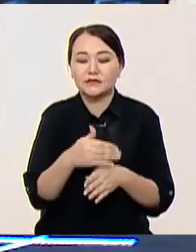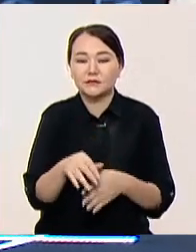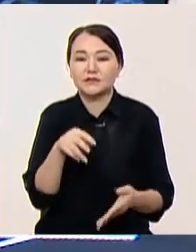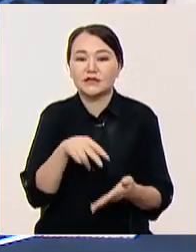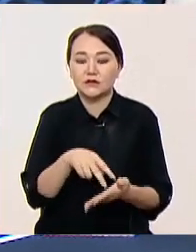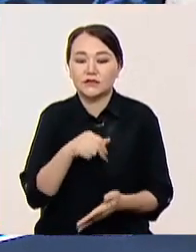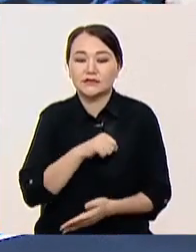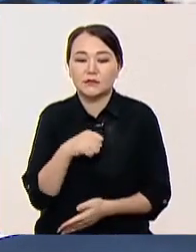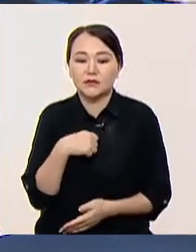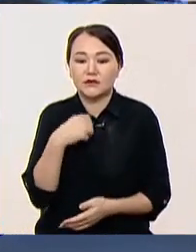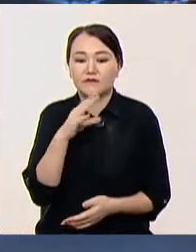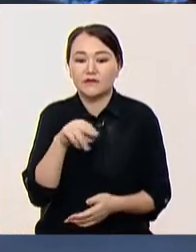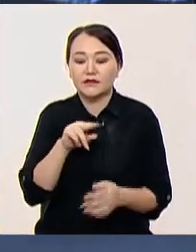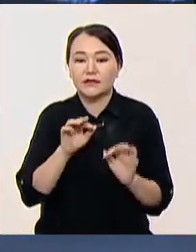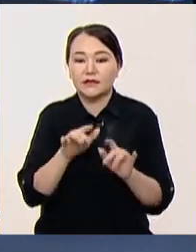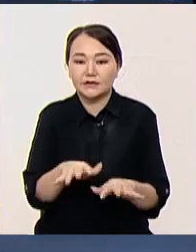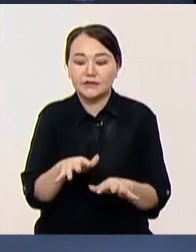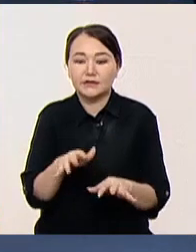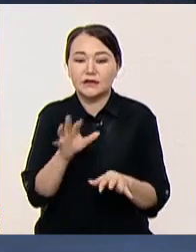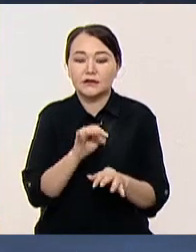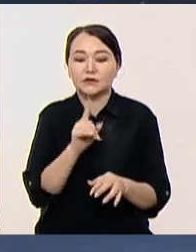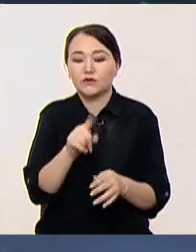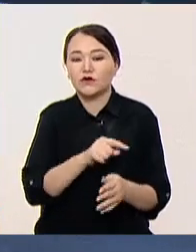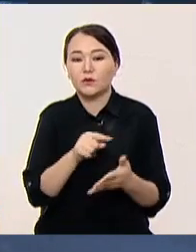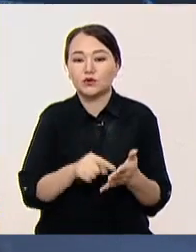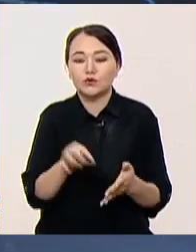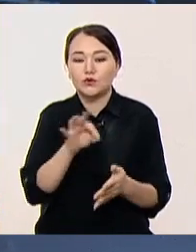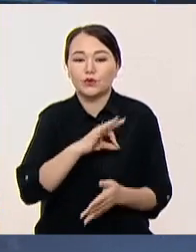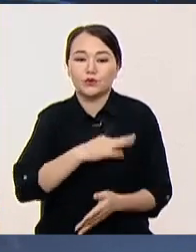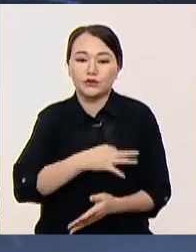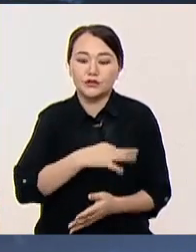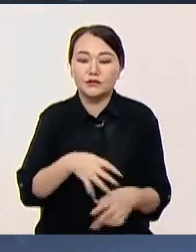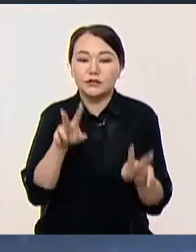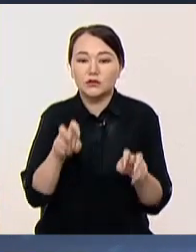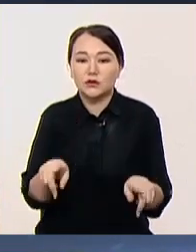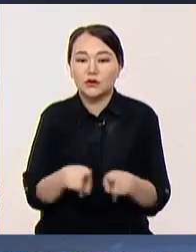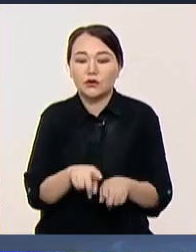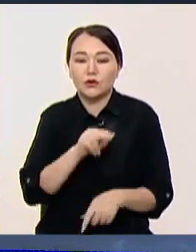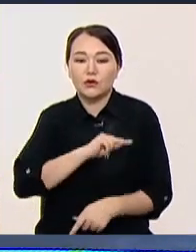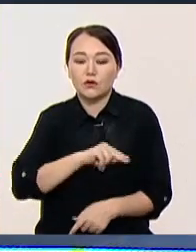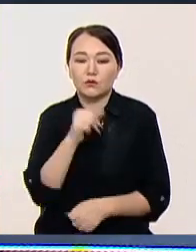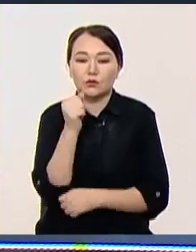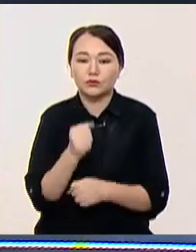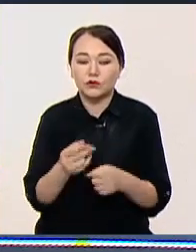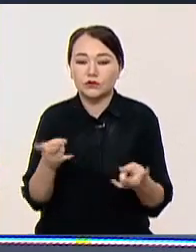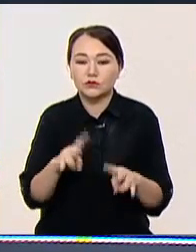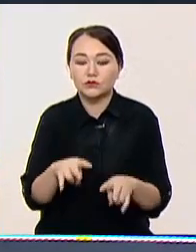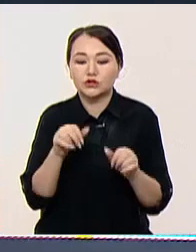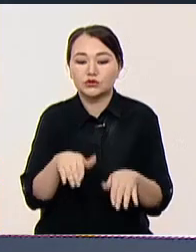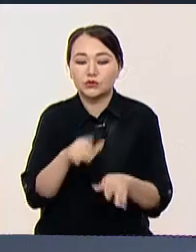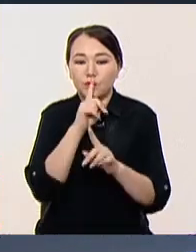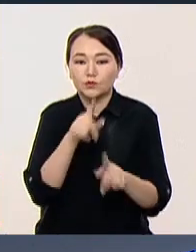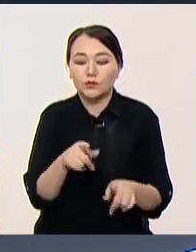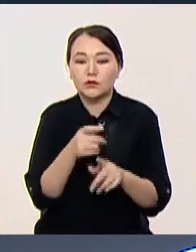становится самостоятельным видом деятельности. Однако вопрос о юридическом статусе таких работников остается нерешенным. К